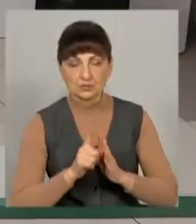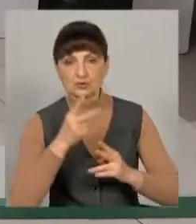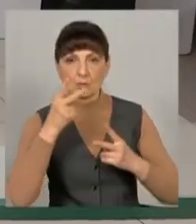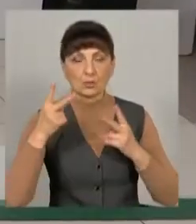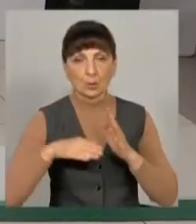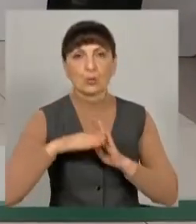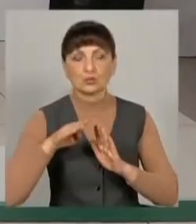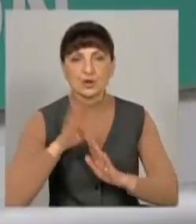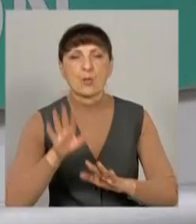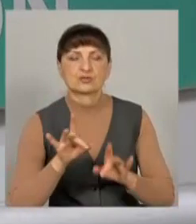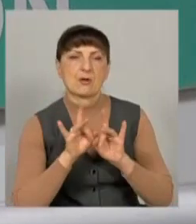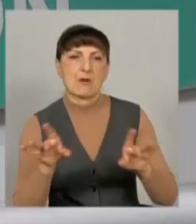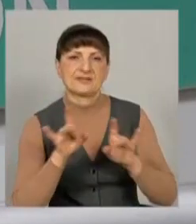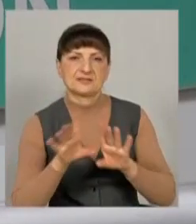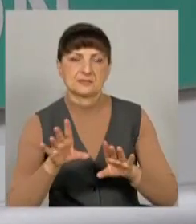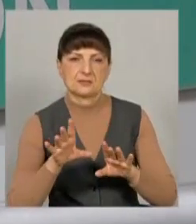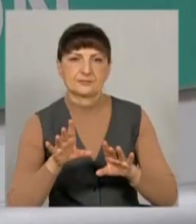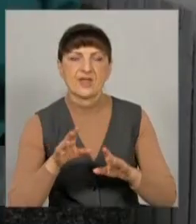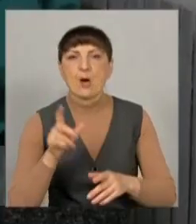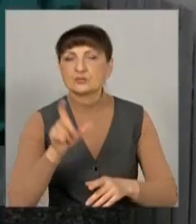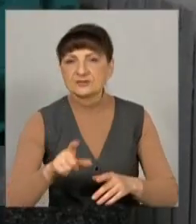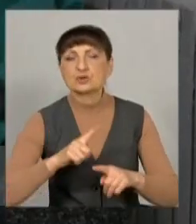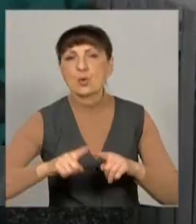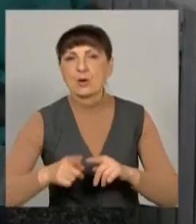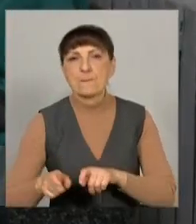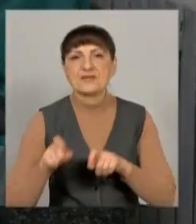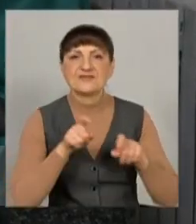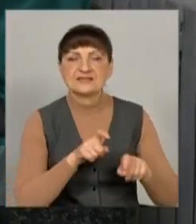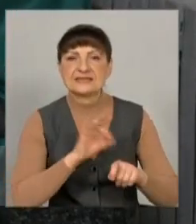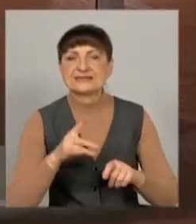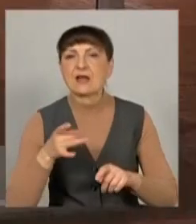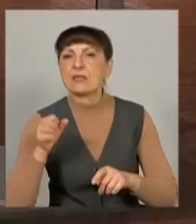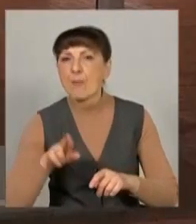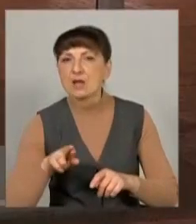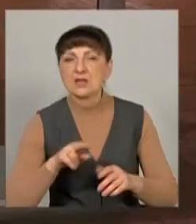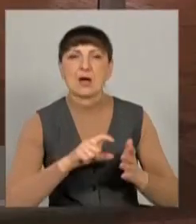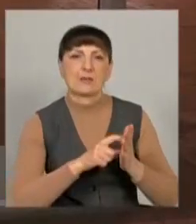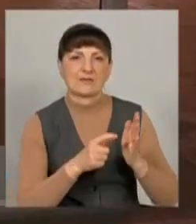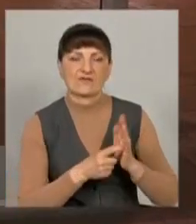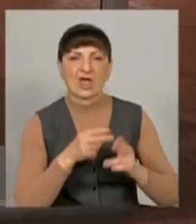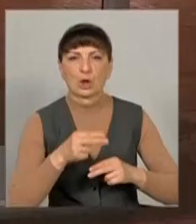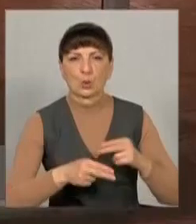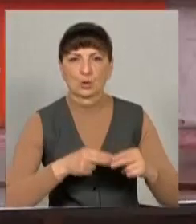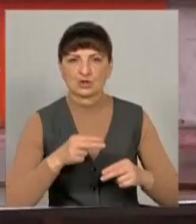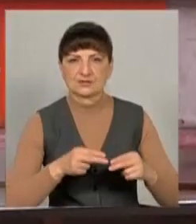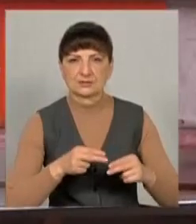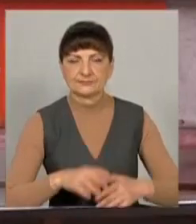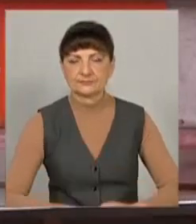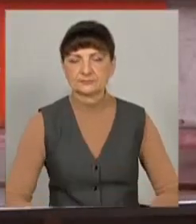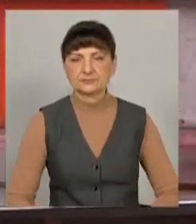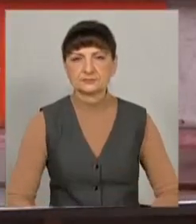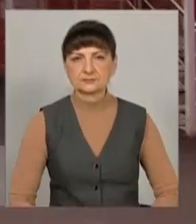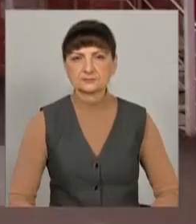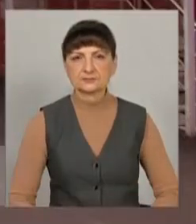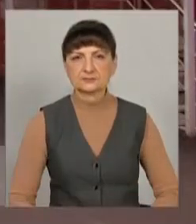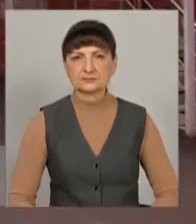оправится и сможет давать внятные ответы. Пациента в скором времени планируют перевести из реанимационного отделения в хирургическое. Диас Пахамбетов, Арсен